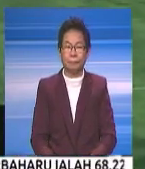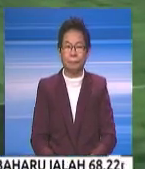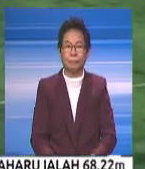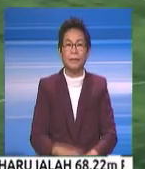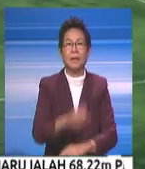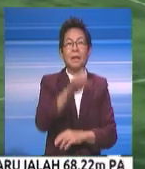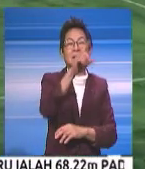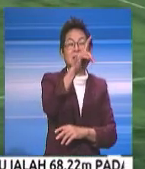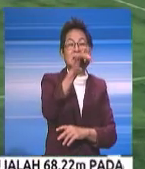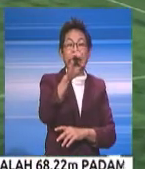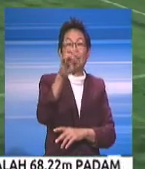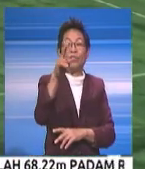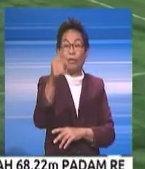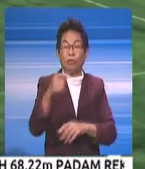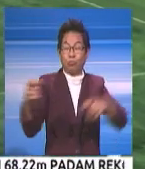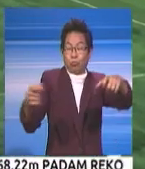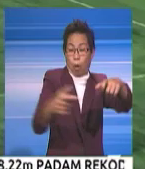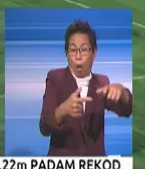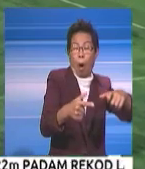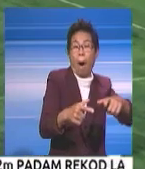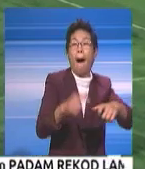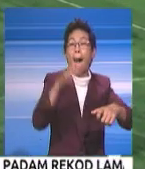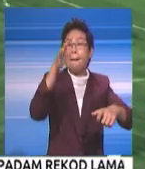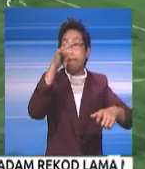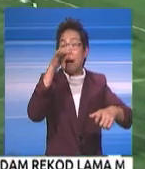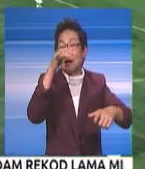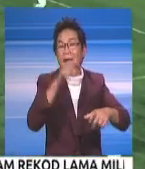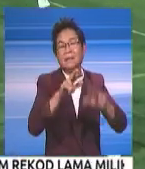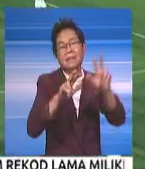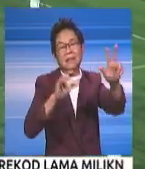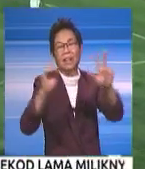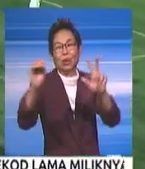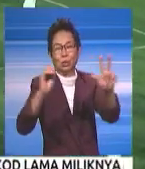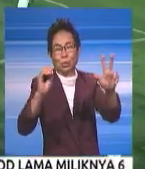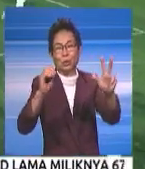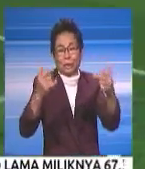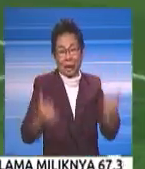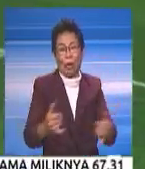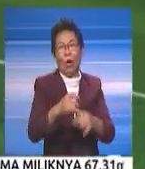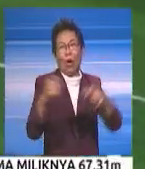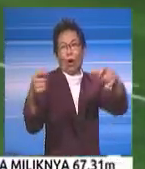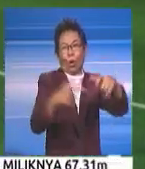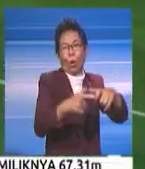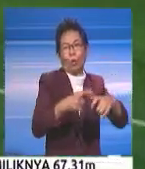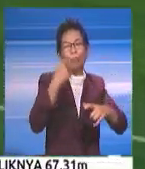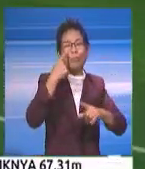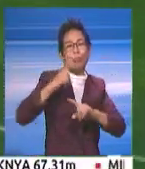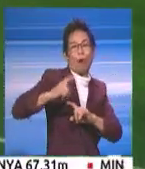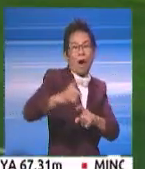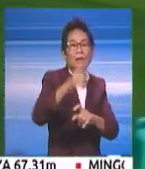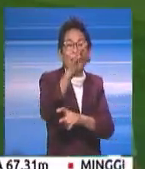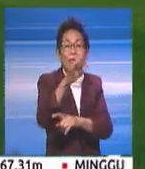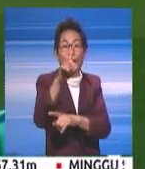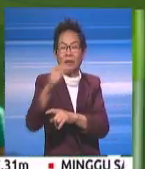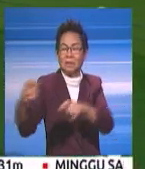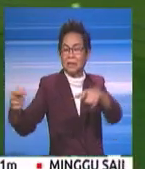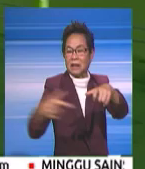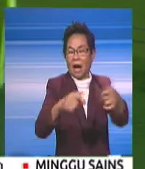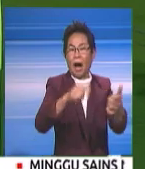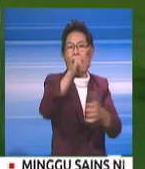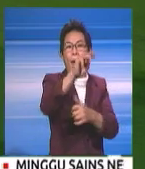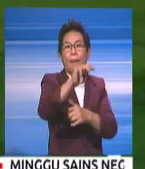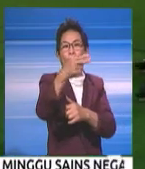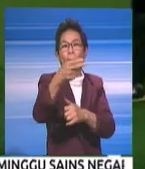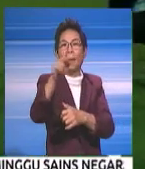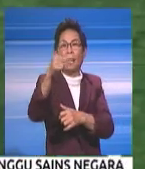S. Devon sekali lagi menjaringkan gol meletakkan Melaka United 3-0. Manakala gol segawati Felda United dijaringkan Muhammad